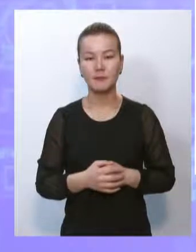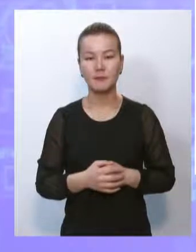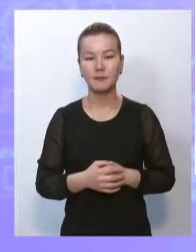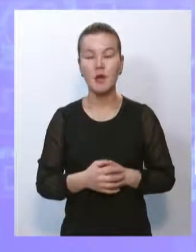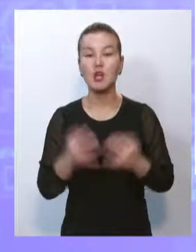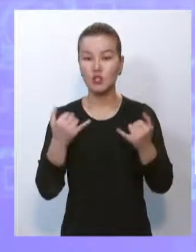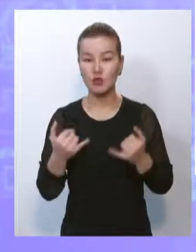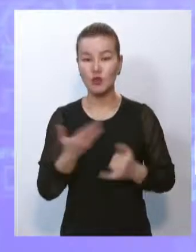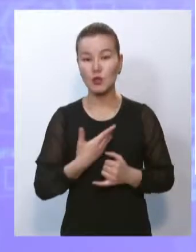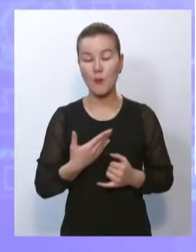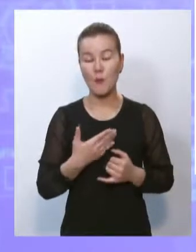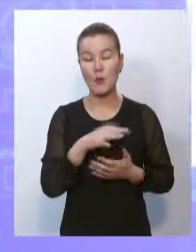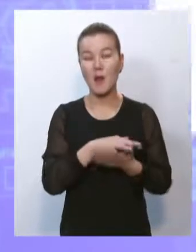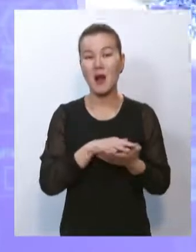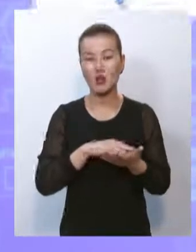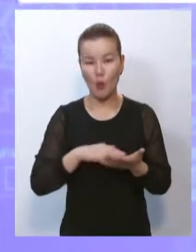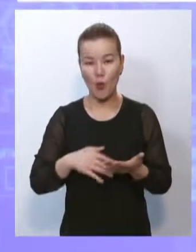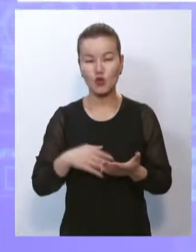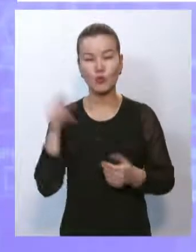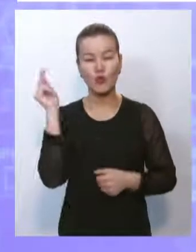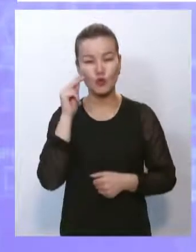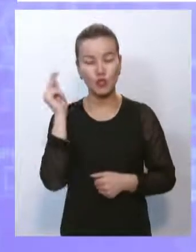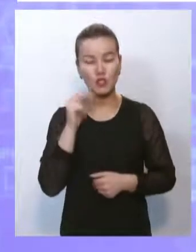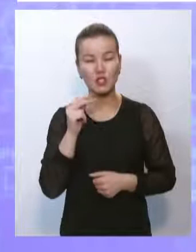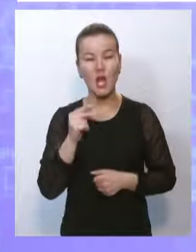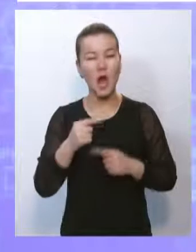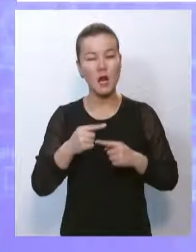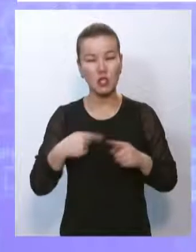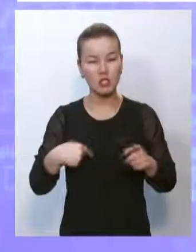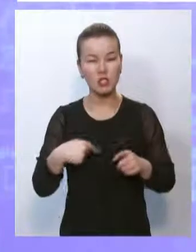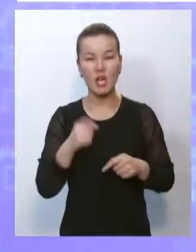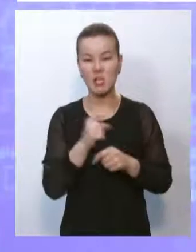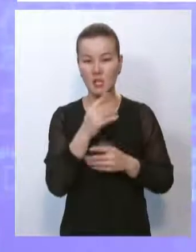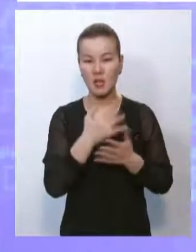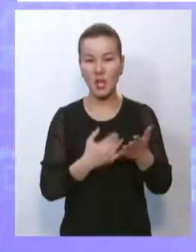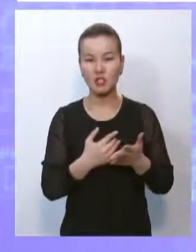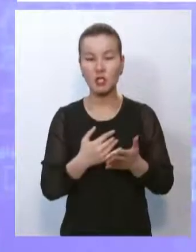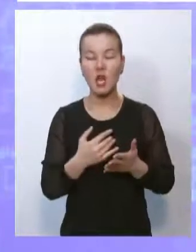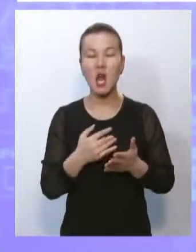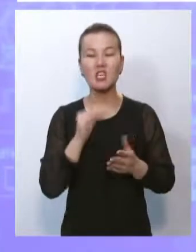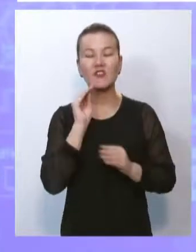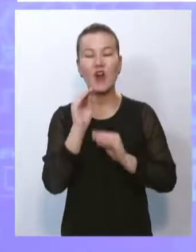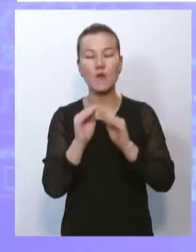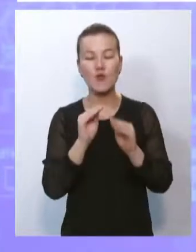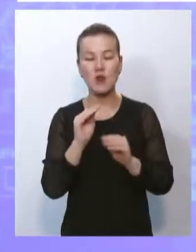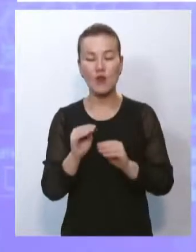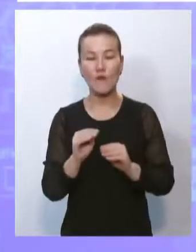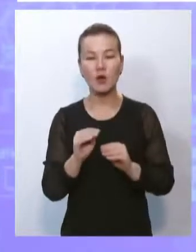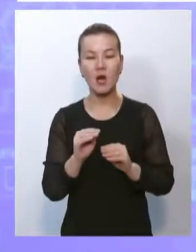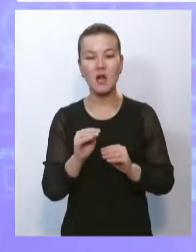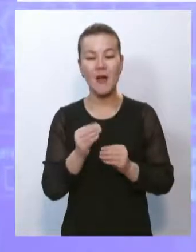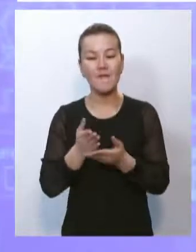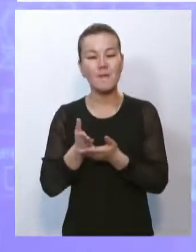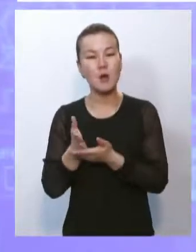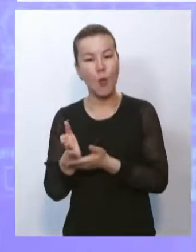сегодня мы продолжим учиться различать задачи с формулировками в